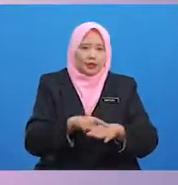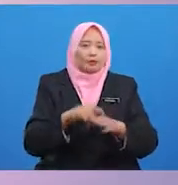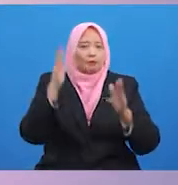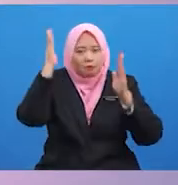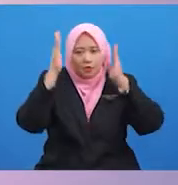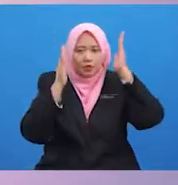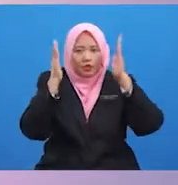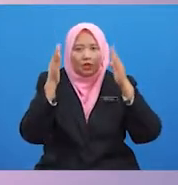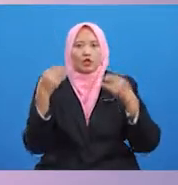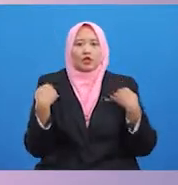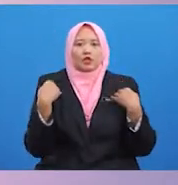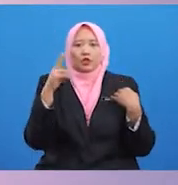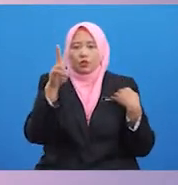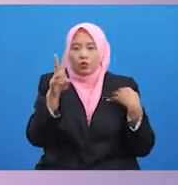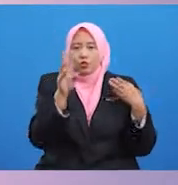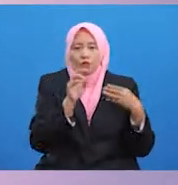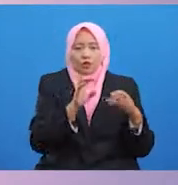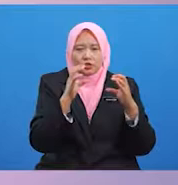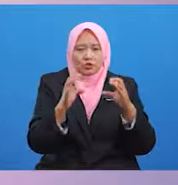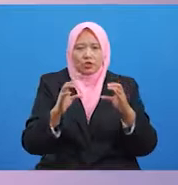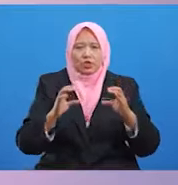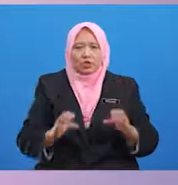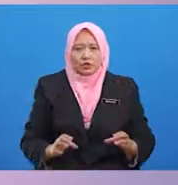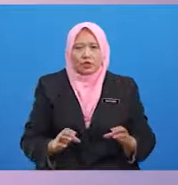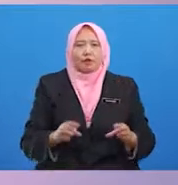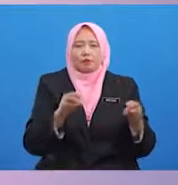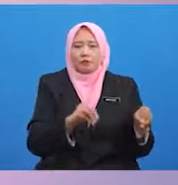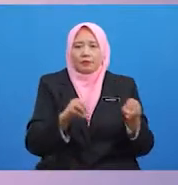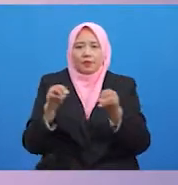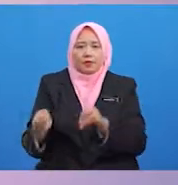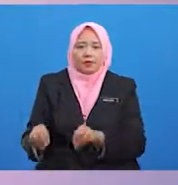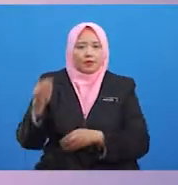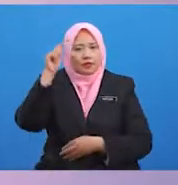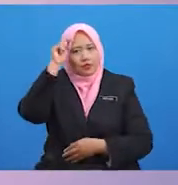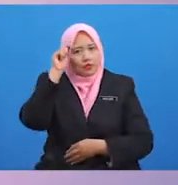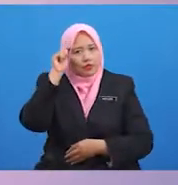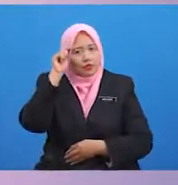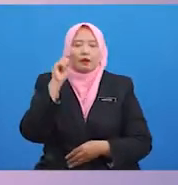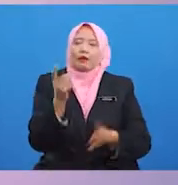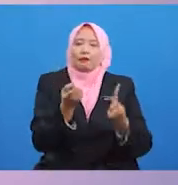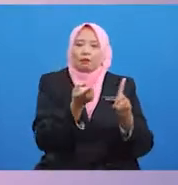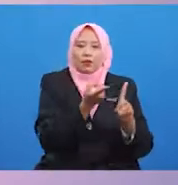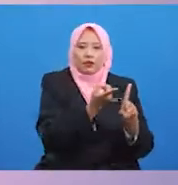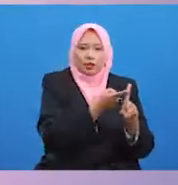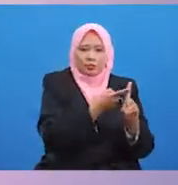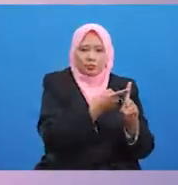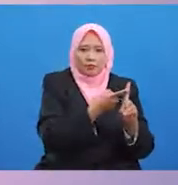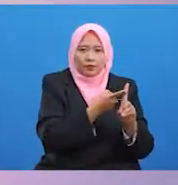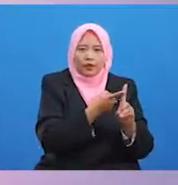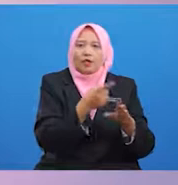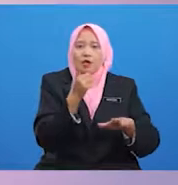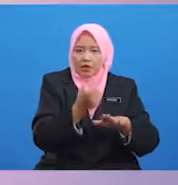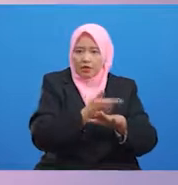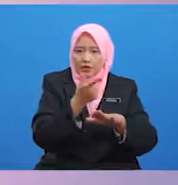terdapat dua cara pemindahan teknologi dilaksanakan, iaitu yang pertama